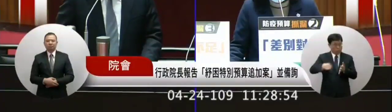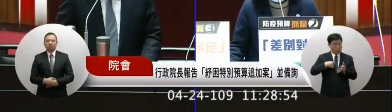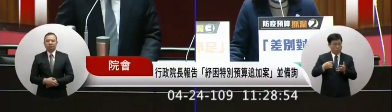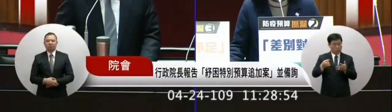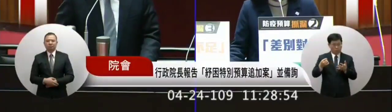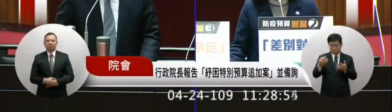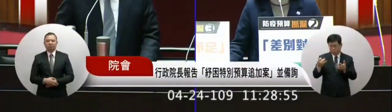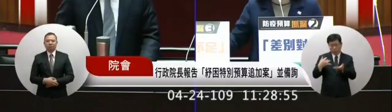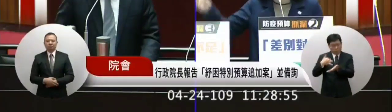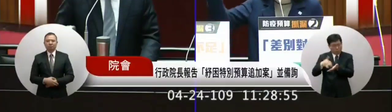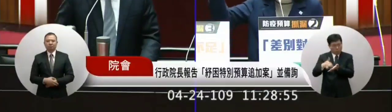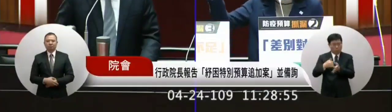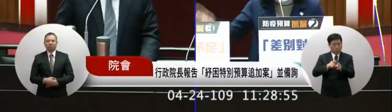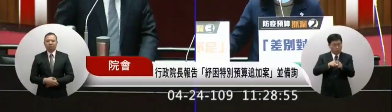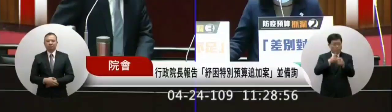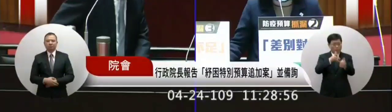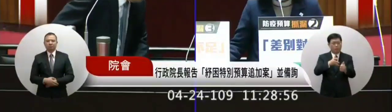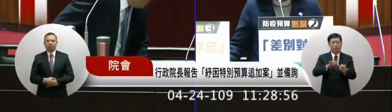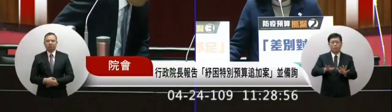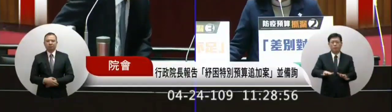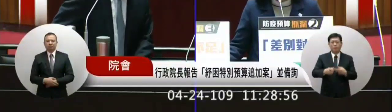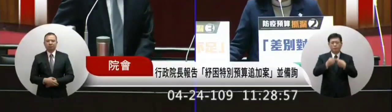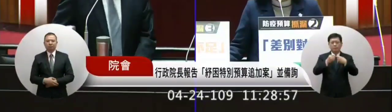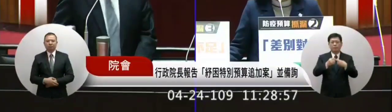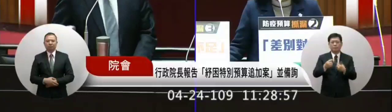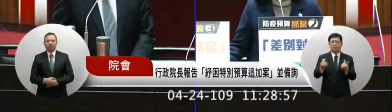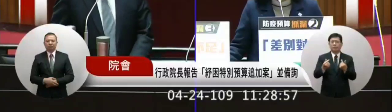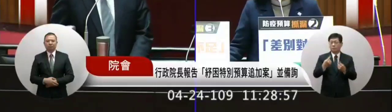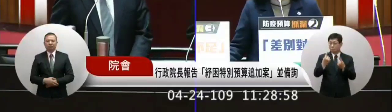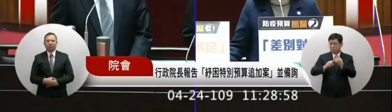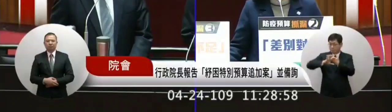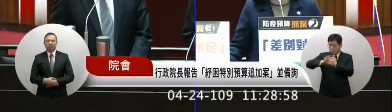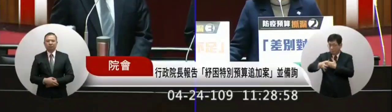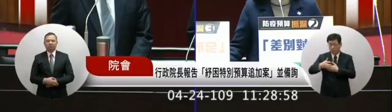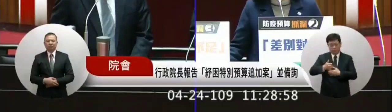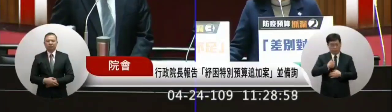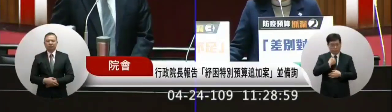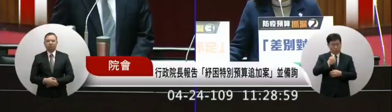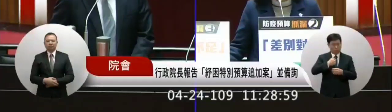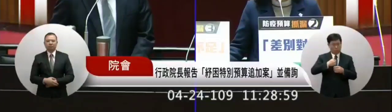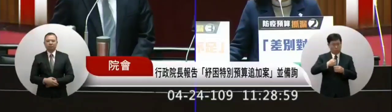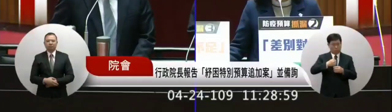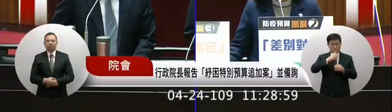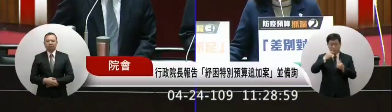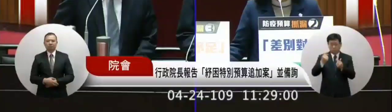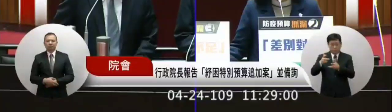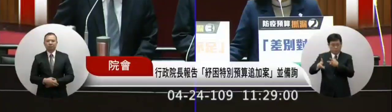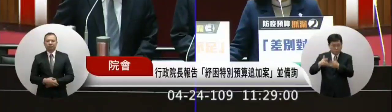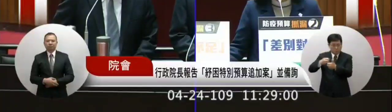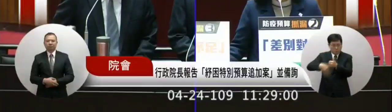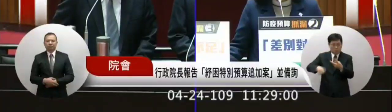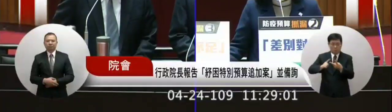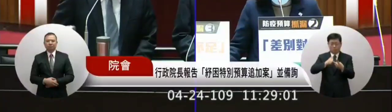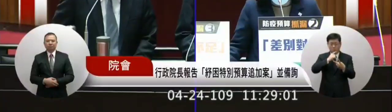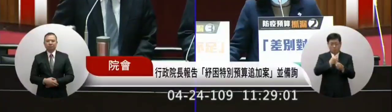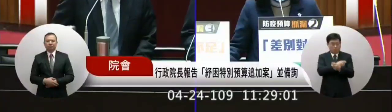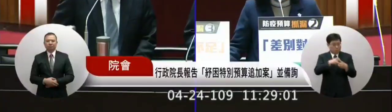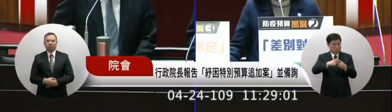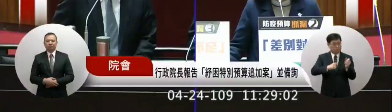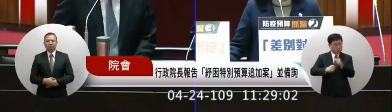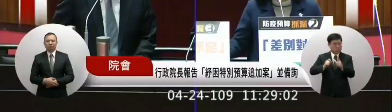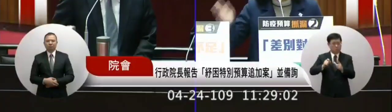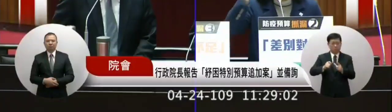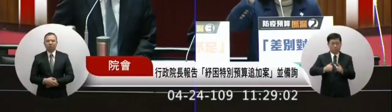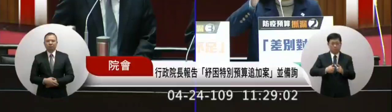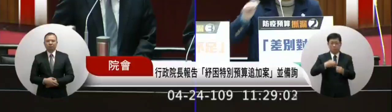规模来就叫院长啊。第一个，我们看看现在是不是比其他国家做得好，特别在产业跟劳工这一块哦。我们台